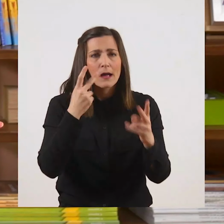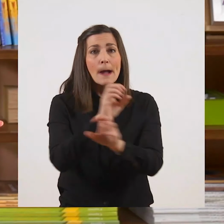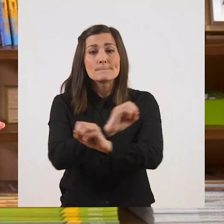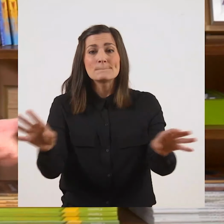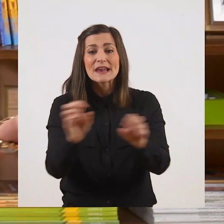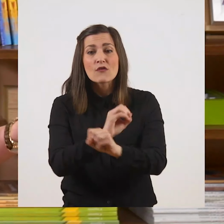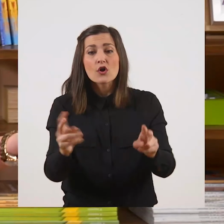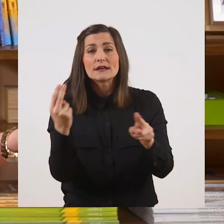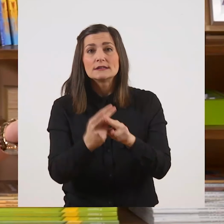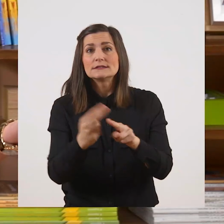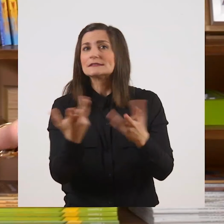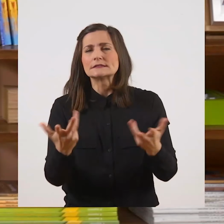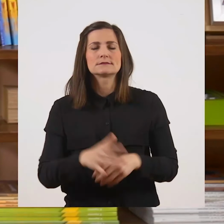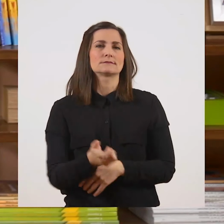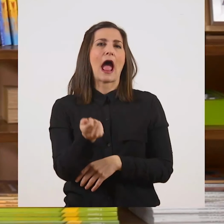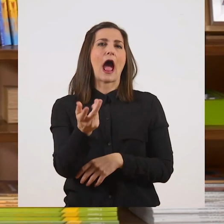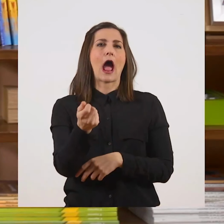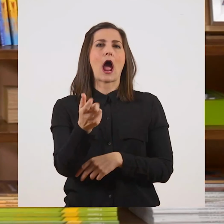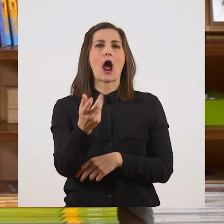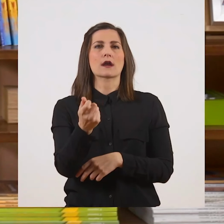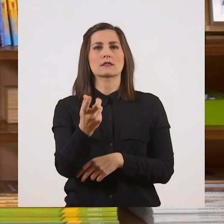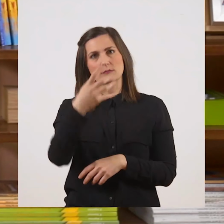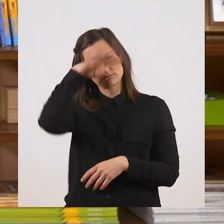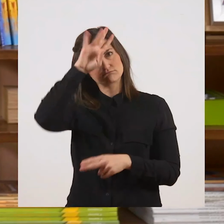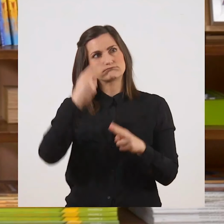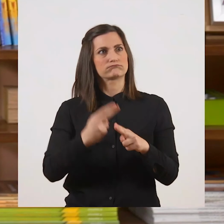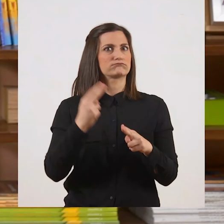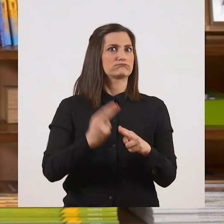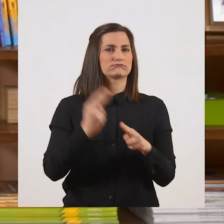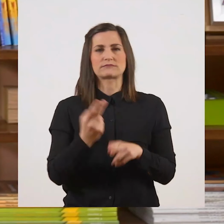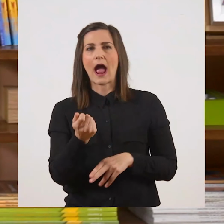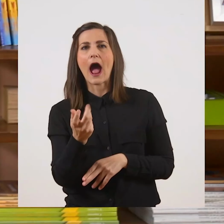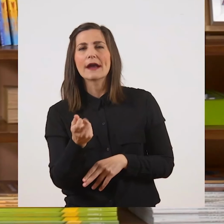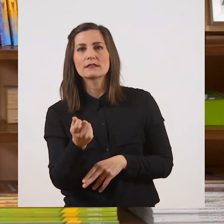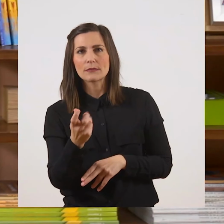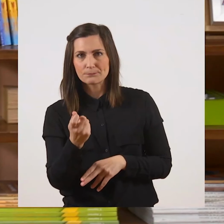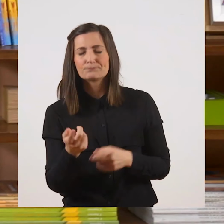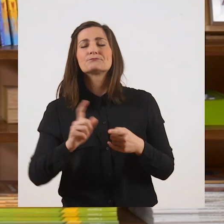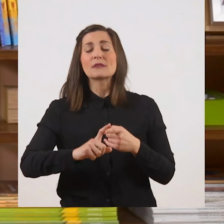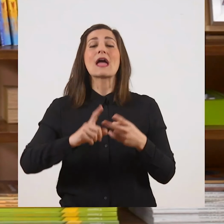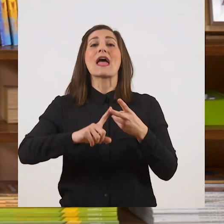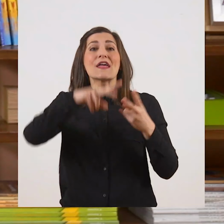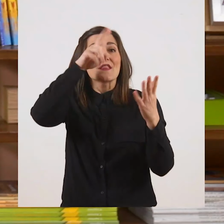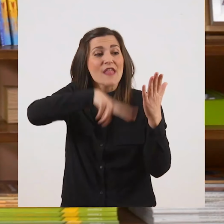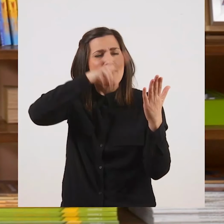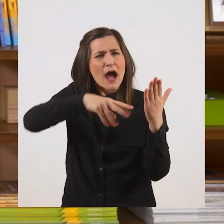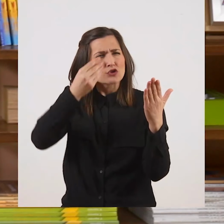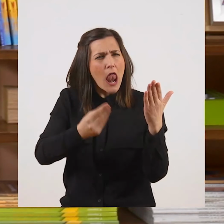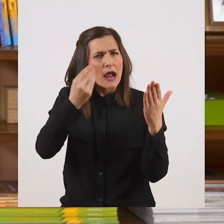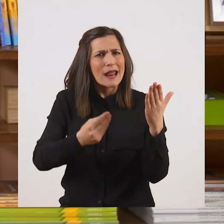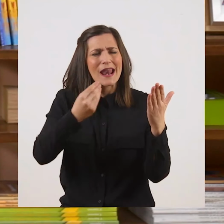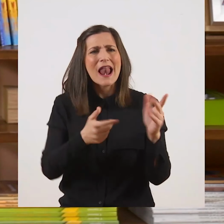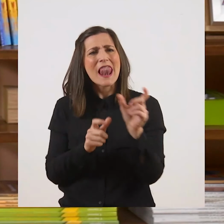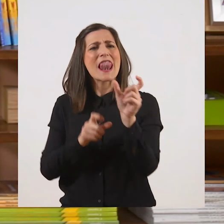που... Στους αριθμούς. Οι πληροφορίες μου είναι πάντα κρυμμένες στους αριθμούς. Μετά το διαβάζω προσεκτικά και ψάχνω και